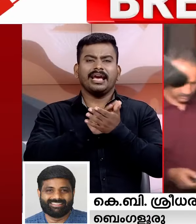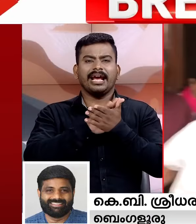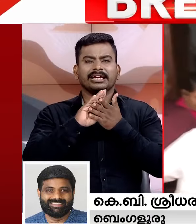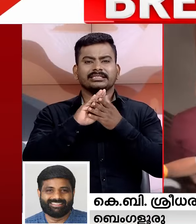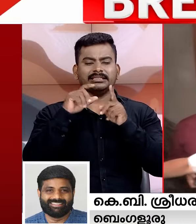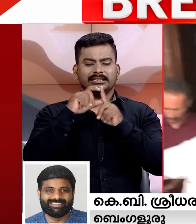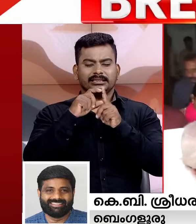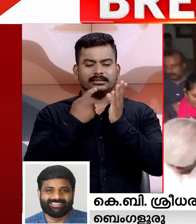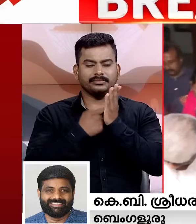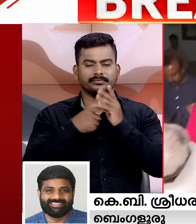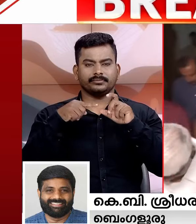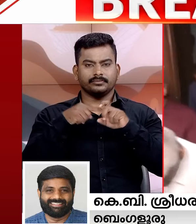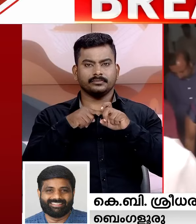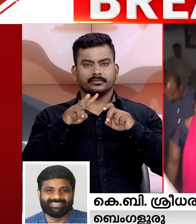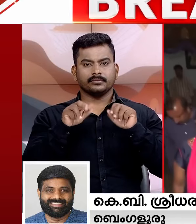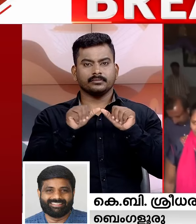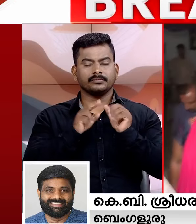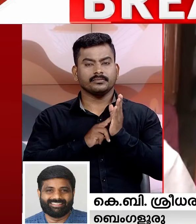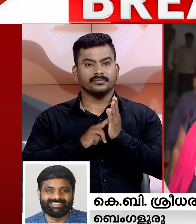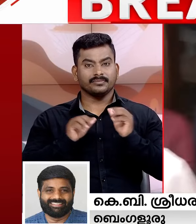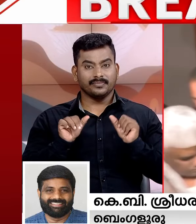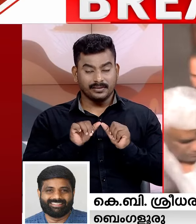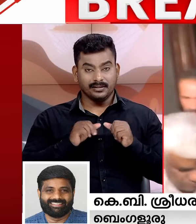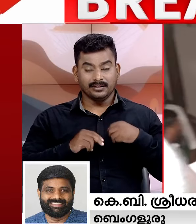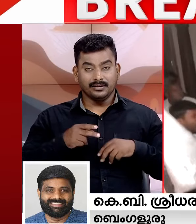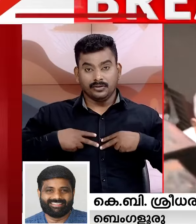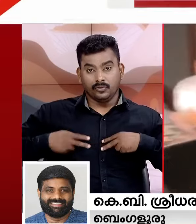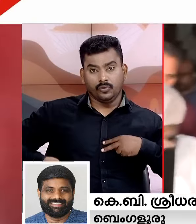ആ ജാമ്യം നൽകിയ നടപടി